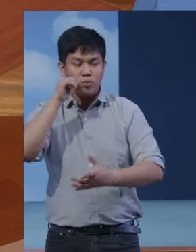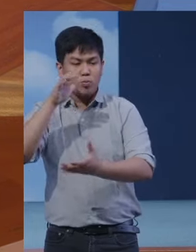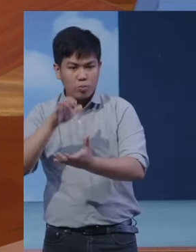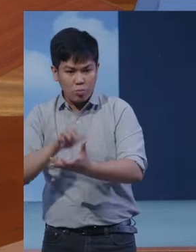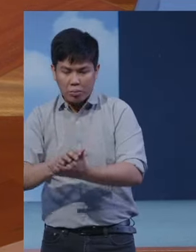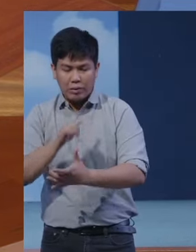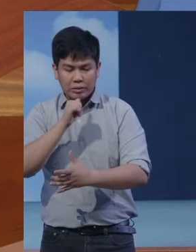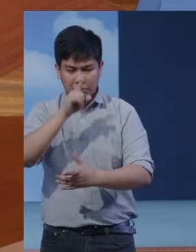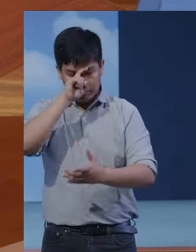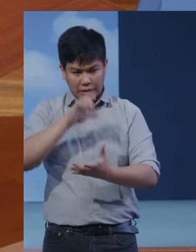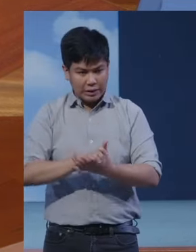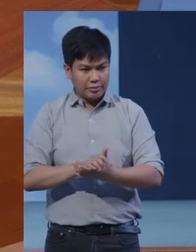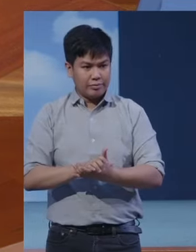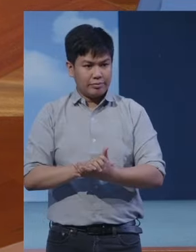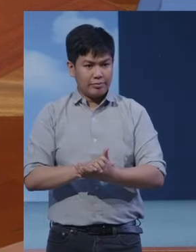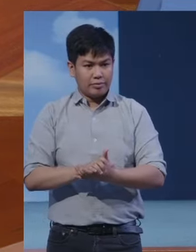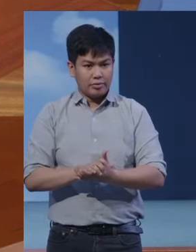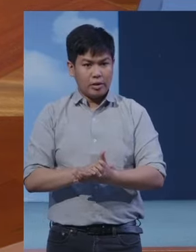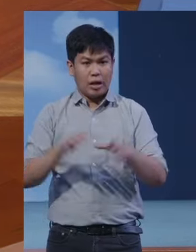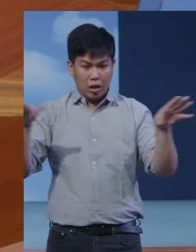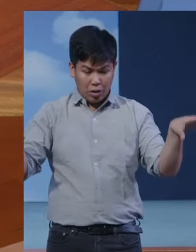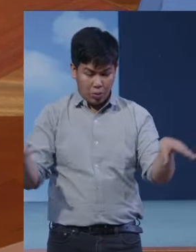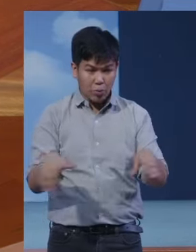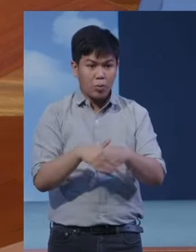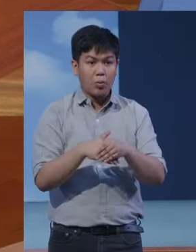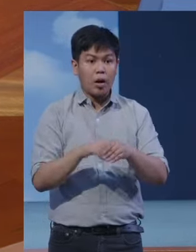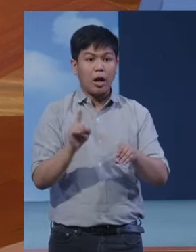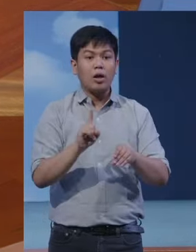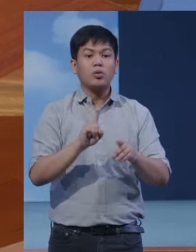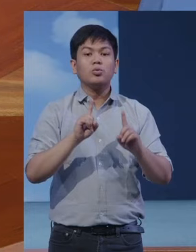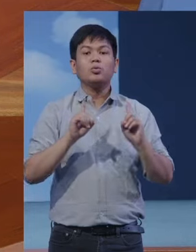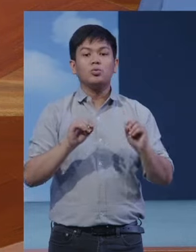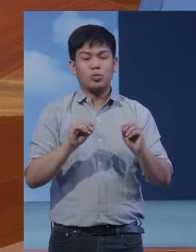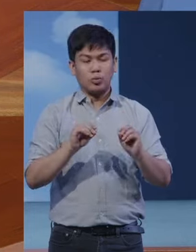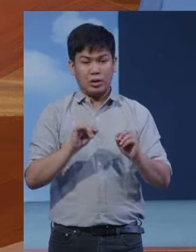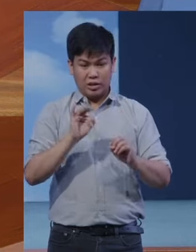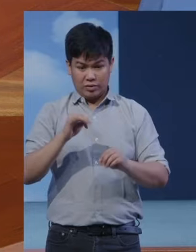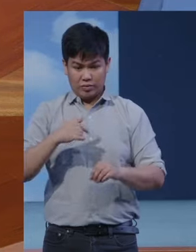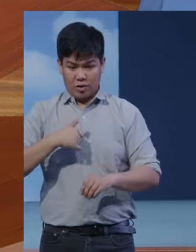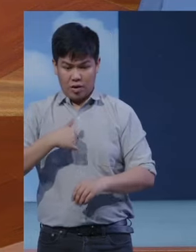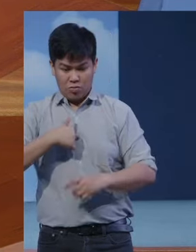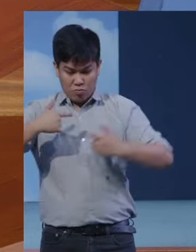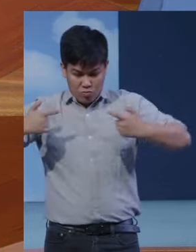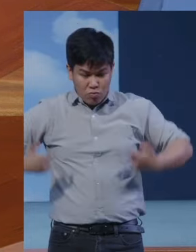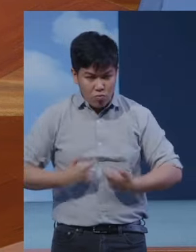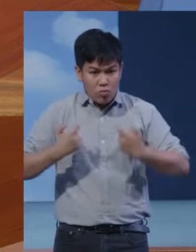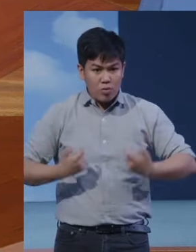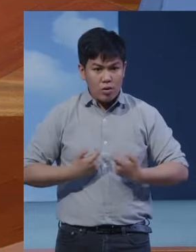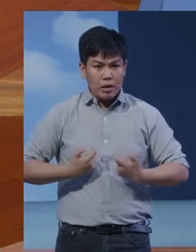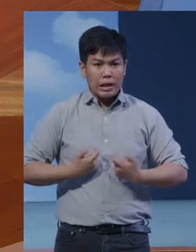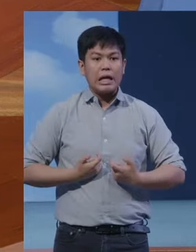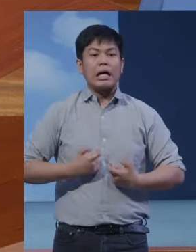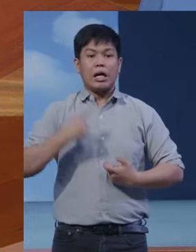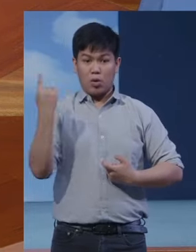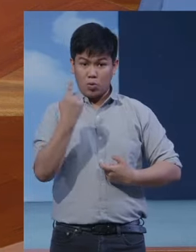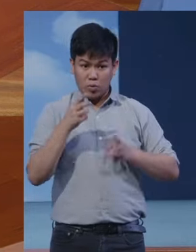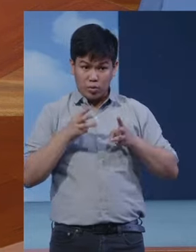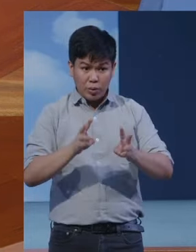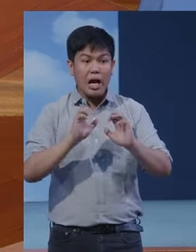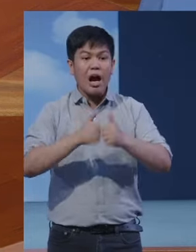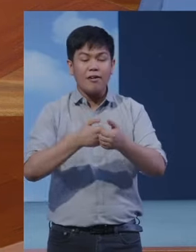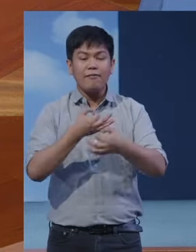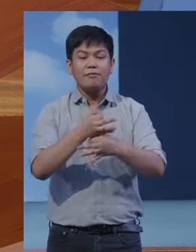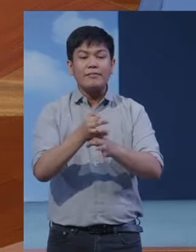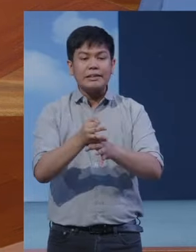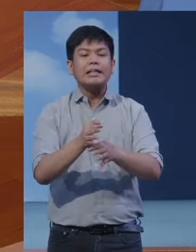Hudyo ang nagkasalang asawa ay dapat magsisi manumbalik sa Diyos at sa kanyang asawa yan lang ang kanyang option binasa natin kanina